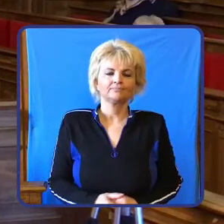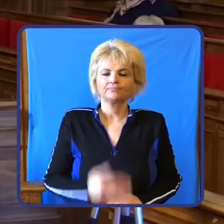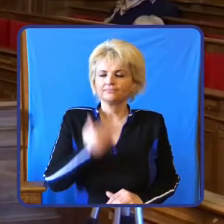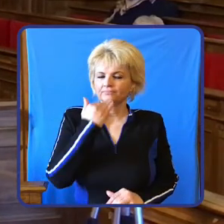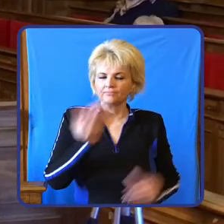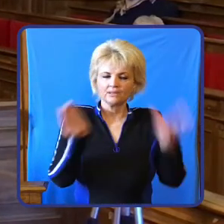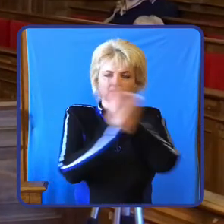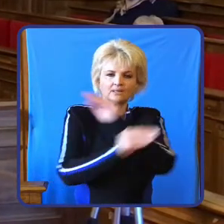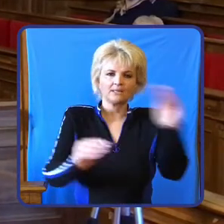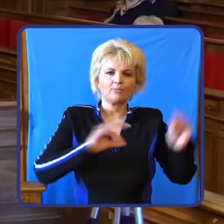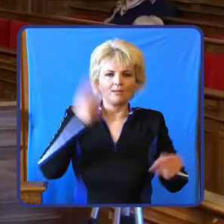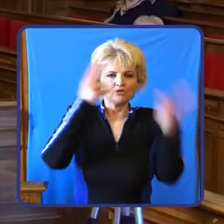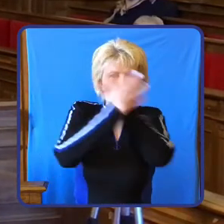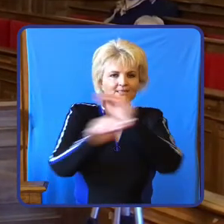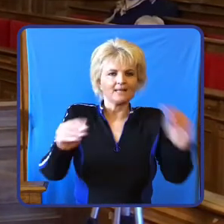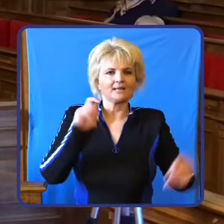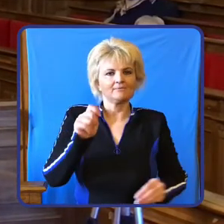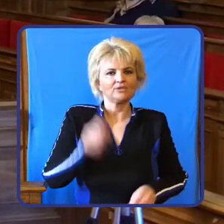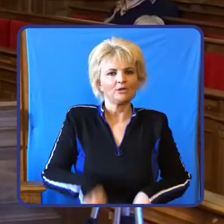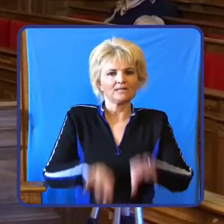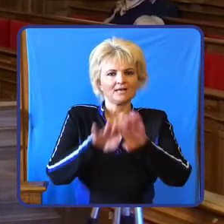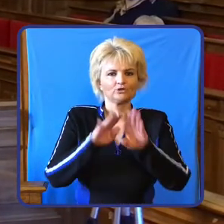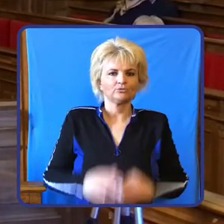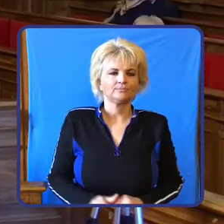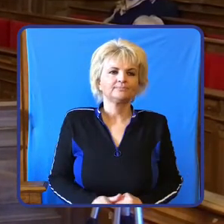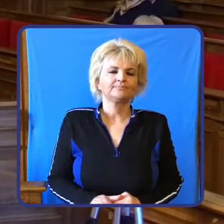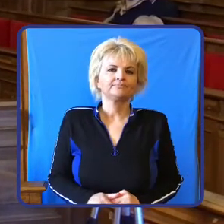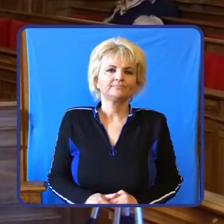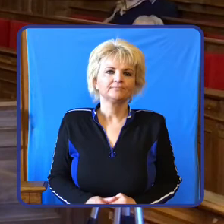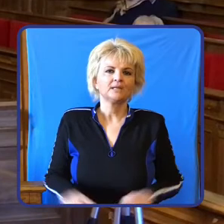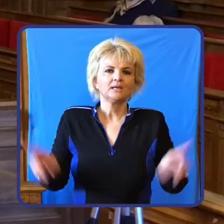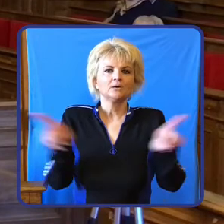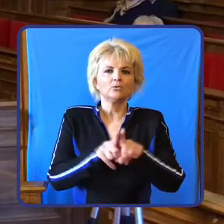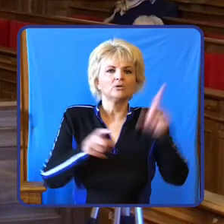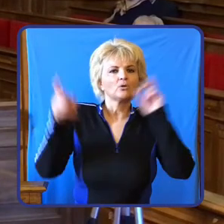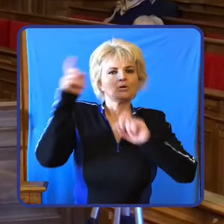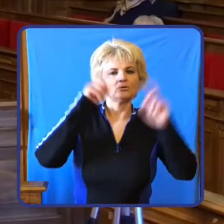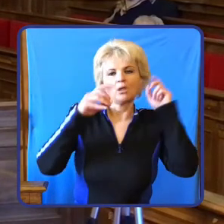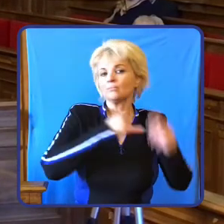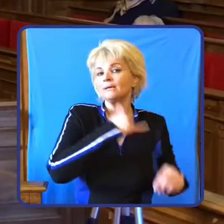Köszönöm szépen, tisztelt polgármester, tisztelt képviselőtársaim! Úgy gondolom, hogy